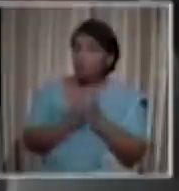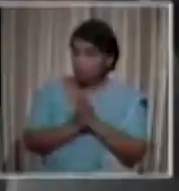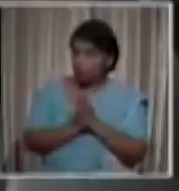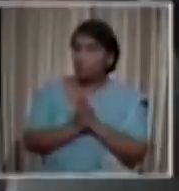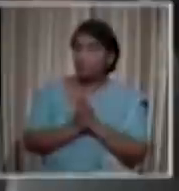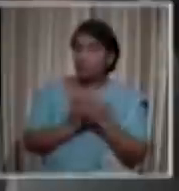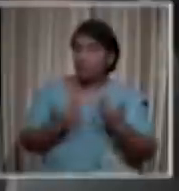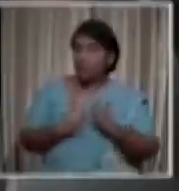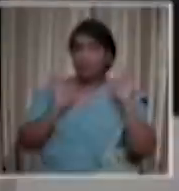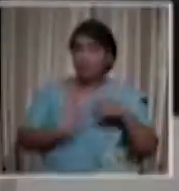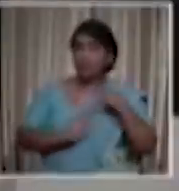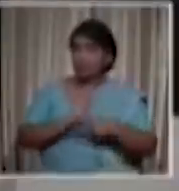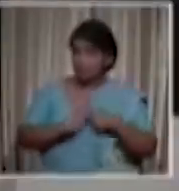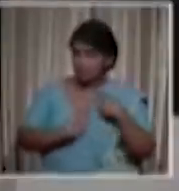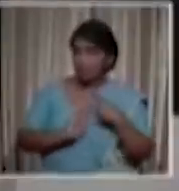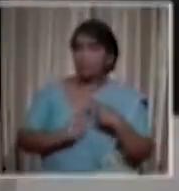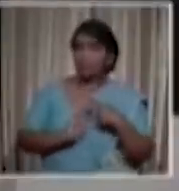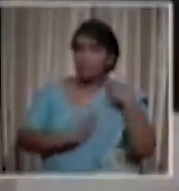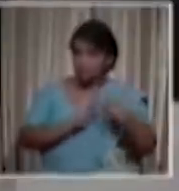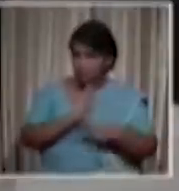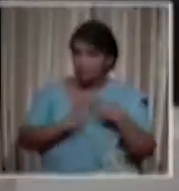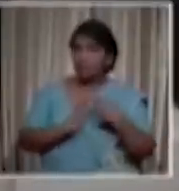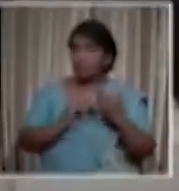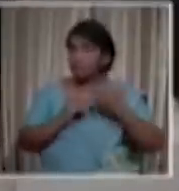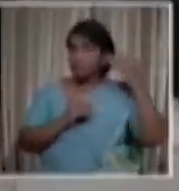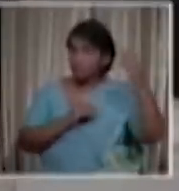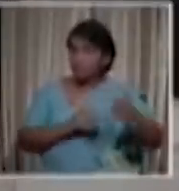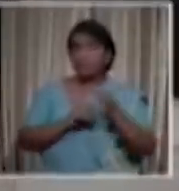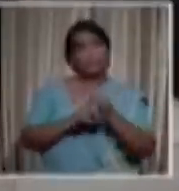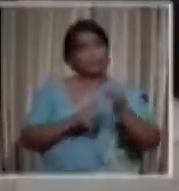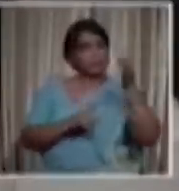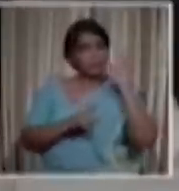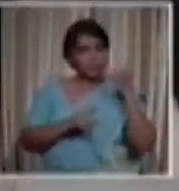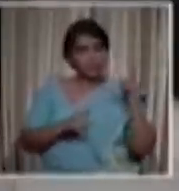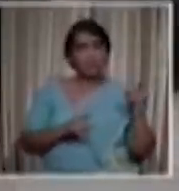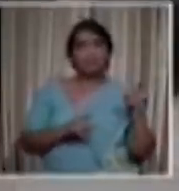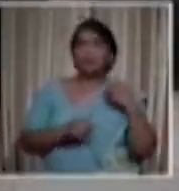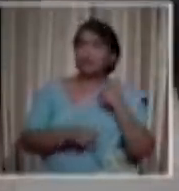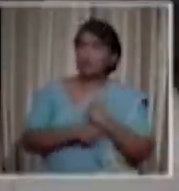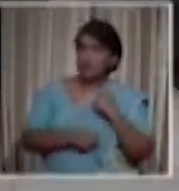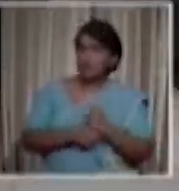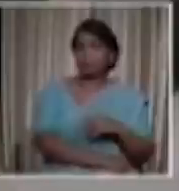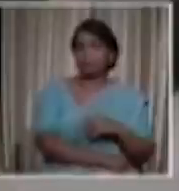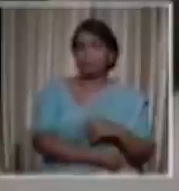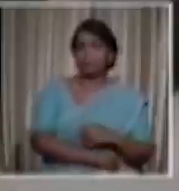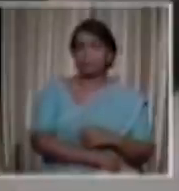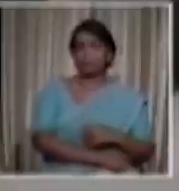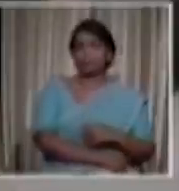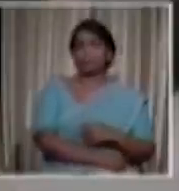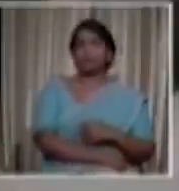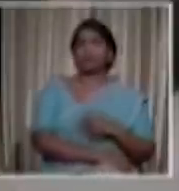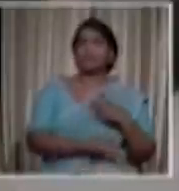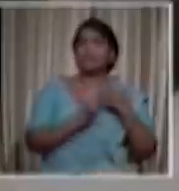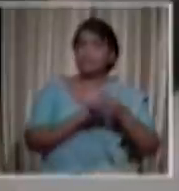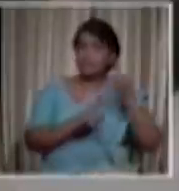මේ එකක්වත් අපිට අදාළ වෙන්නේ නැහැ. මේ රට ඉස්සරහට ගෙන යන්න ජනාධිපතිතුමා ආණ්ඩුවක් පත් කරලා තියෙනවා.